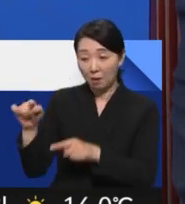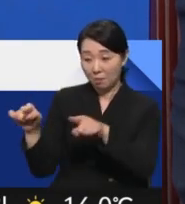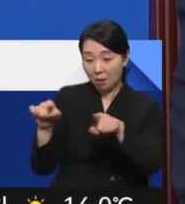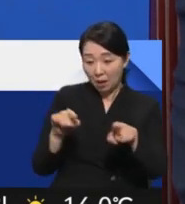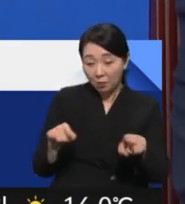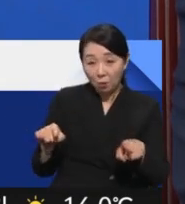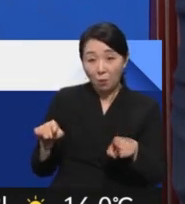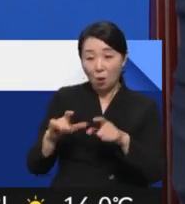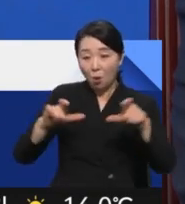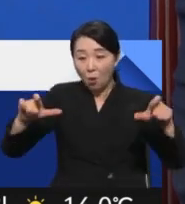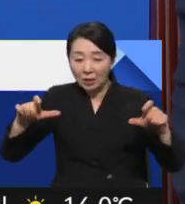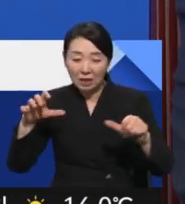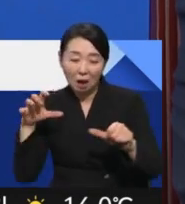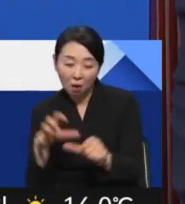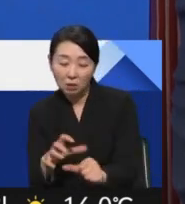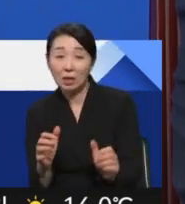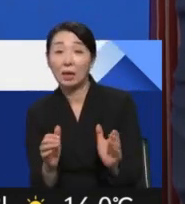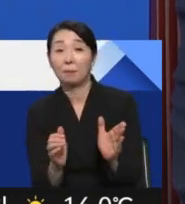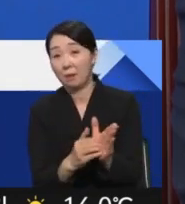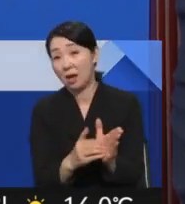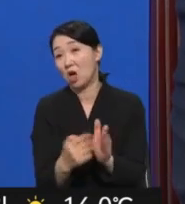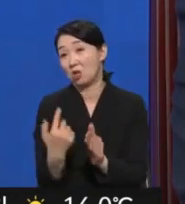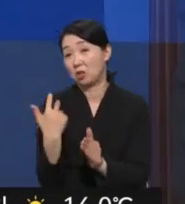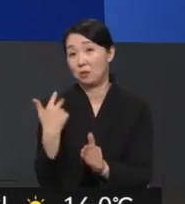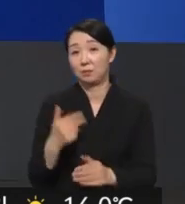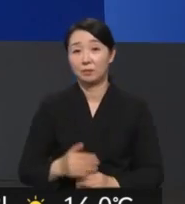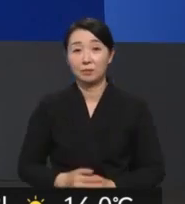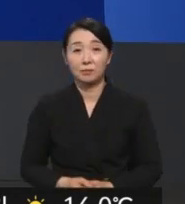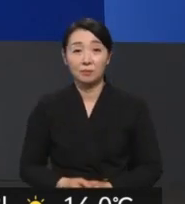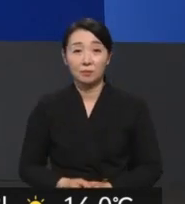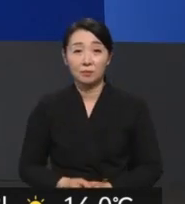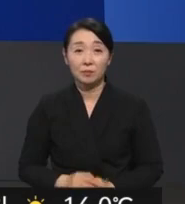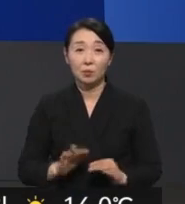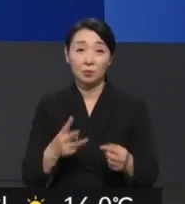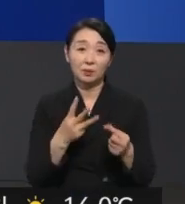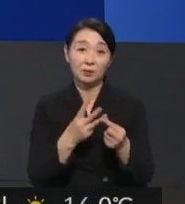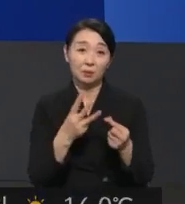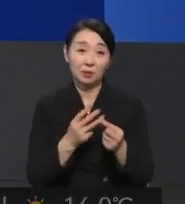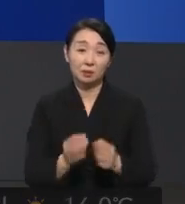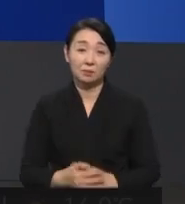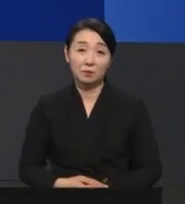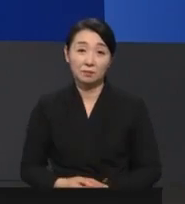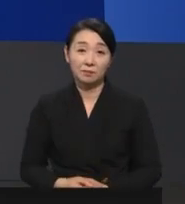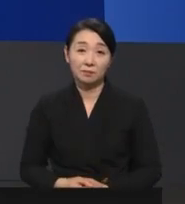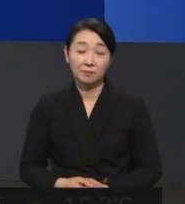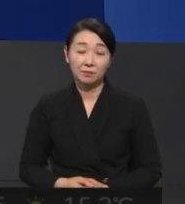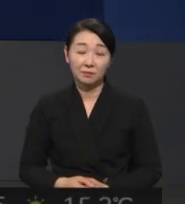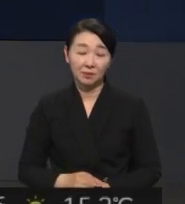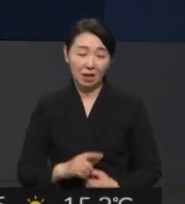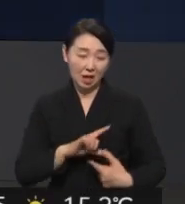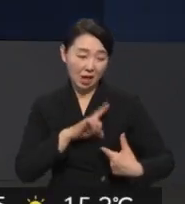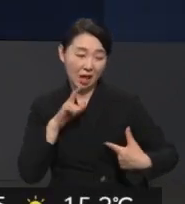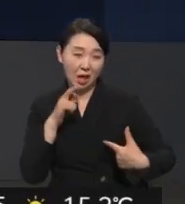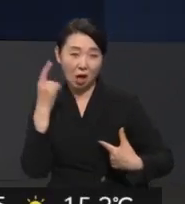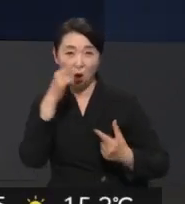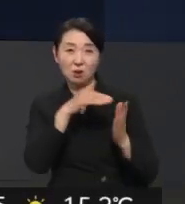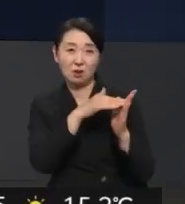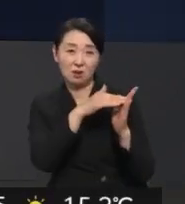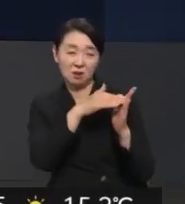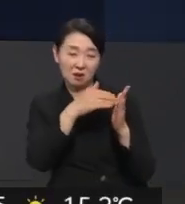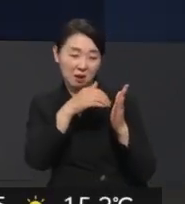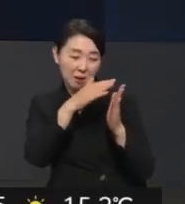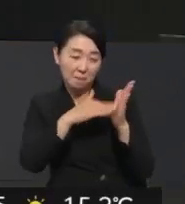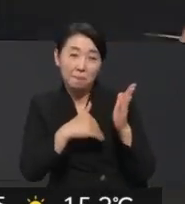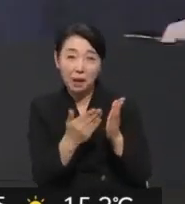것이 바로 지난주입니다. 네, 세 번째 픽은 불명예 퇴진입니다. 카카오톡 먹통